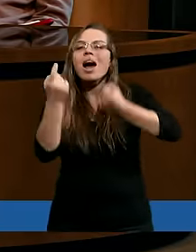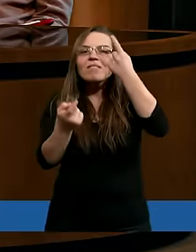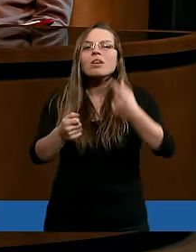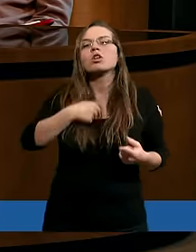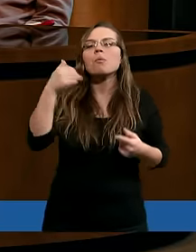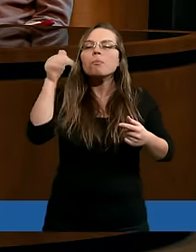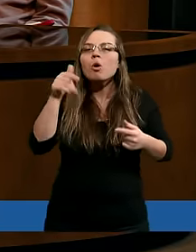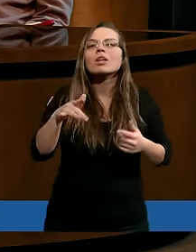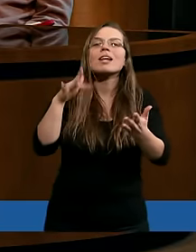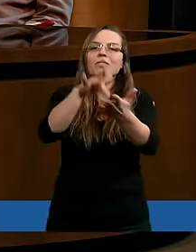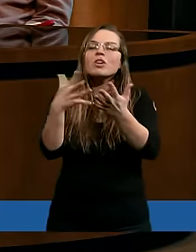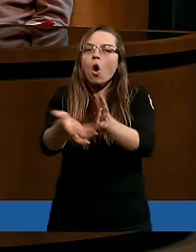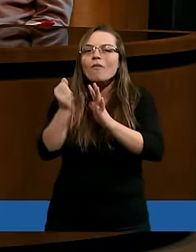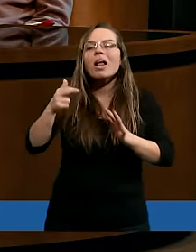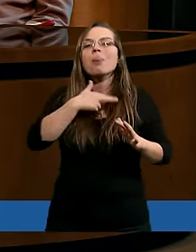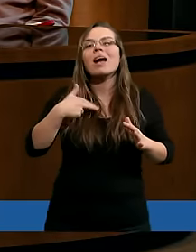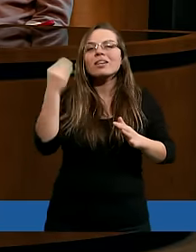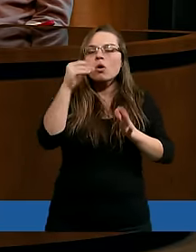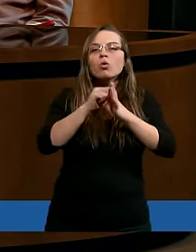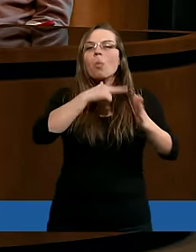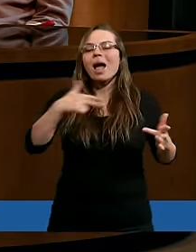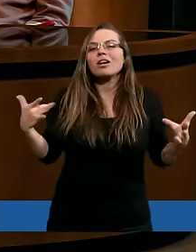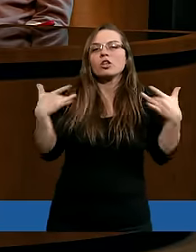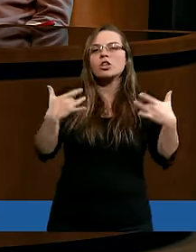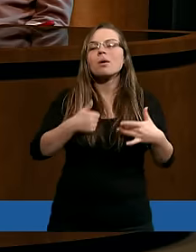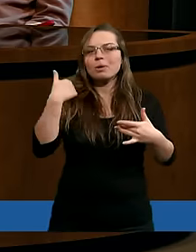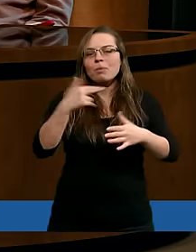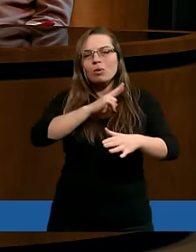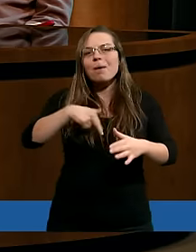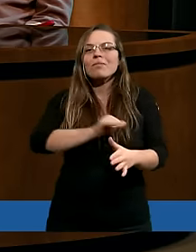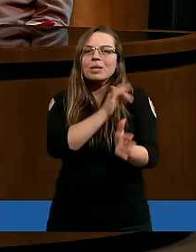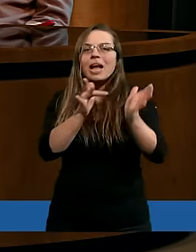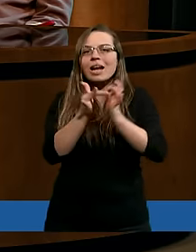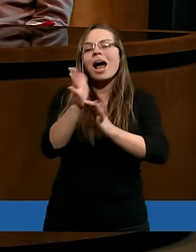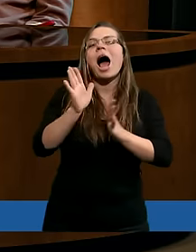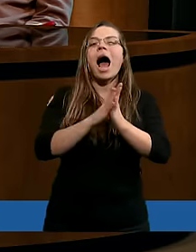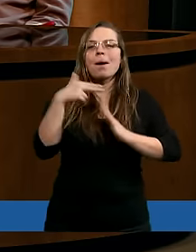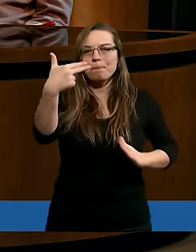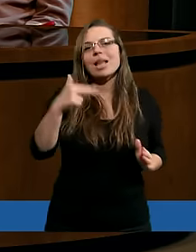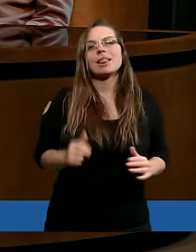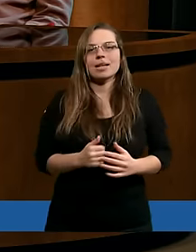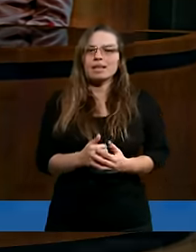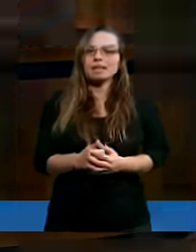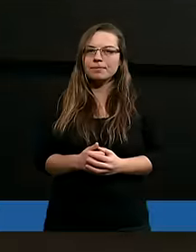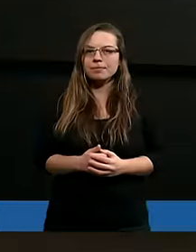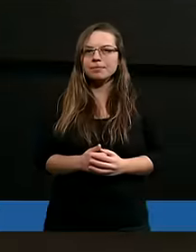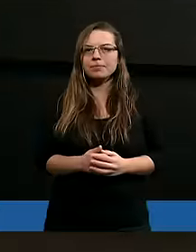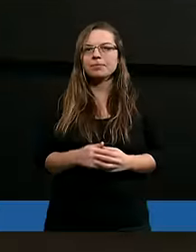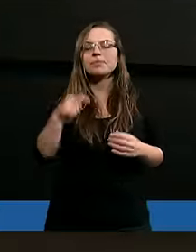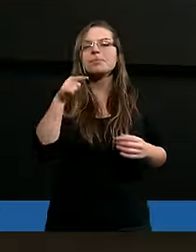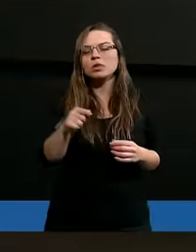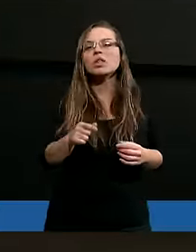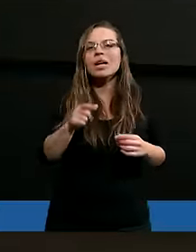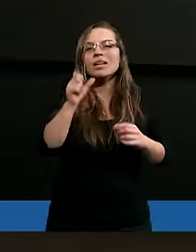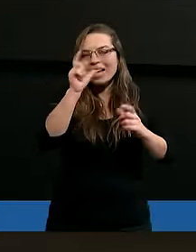mogli wyciągnąć nauki do naszego życia. Bądź, Panie, wśród nas obecny w imieniu Jezusa Chrystusa. Amen. Amen. Słuchajcie,